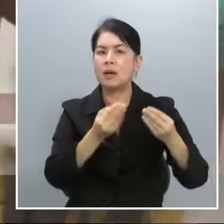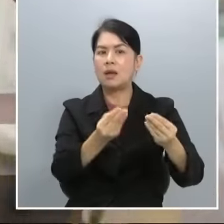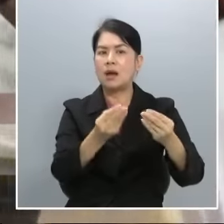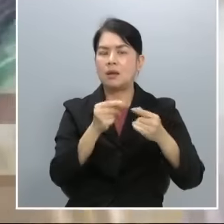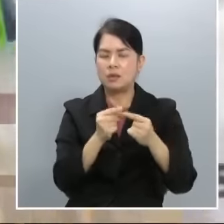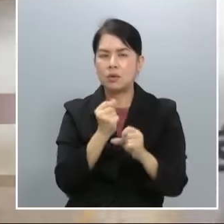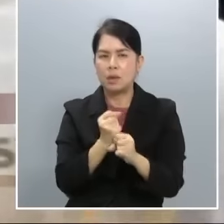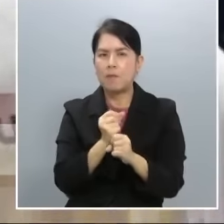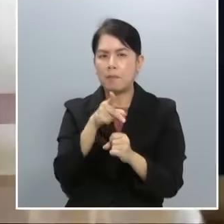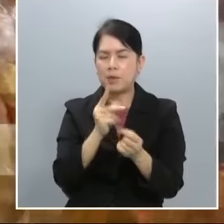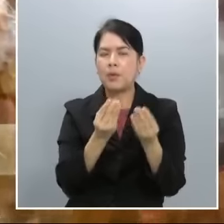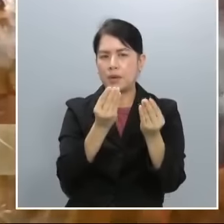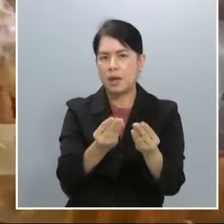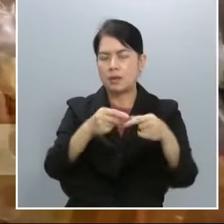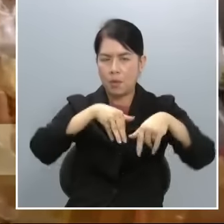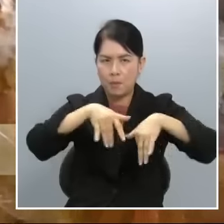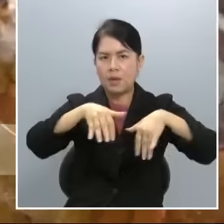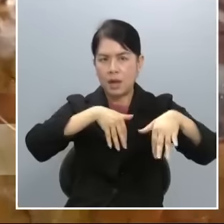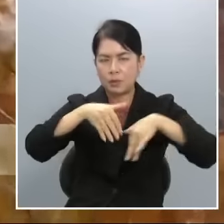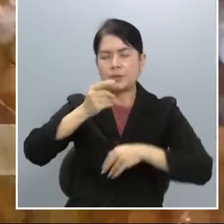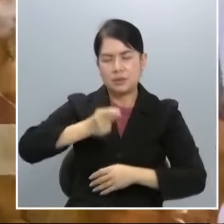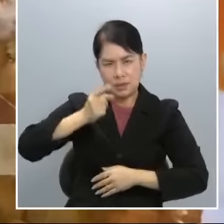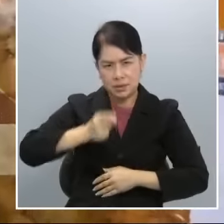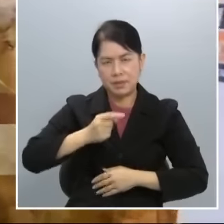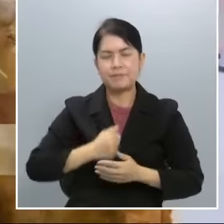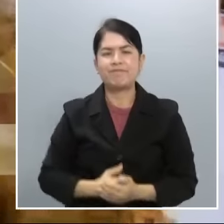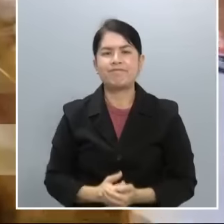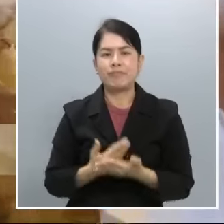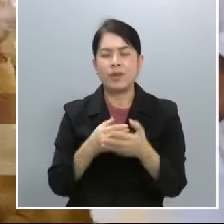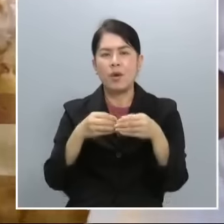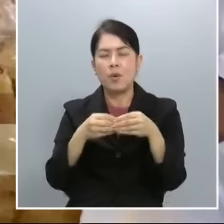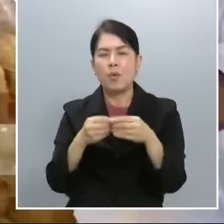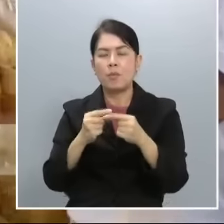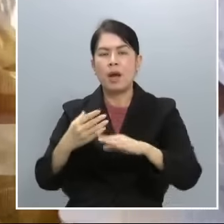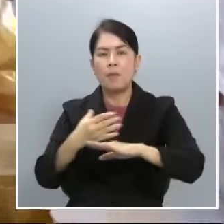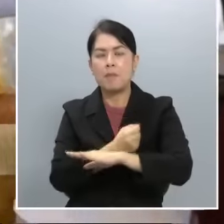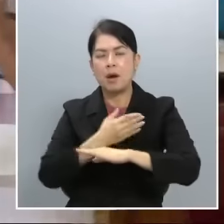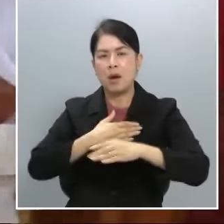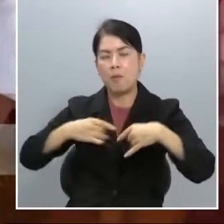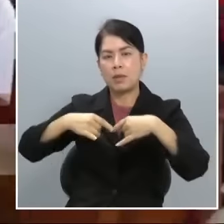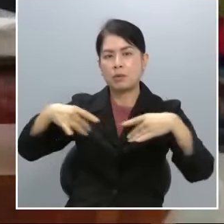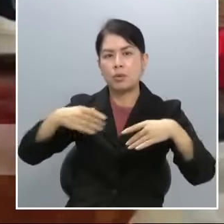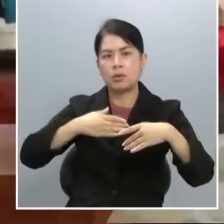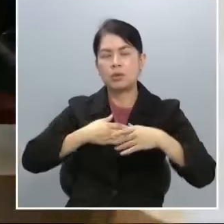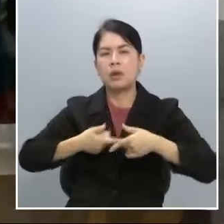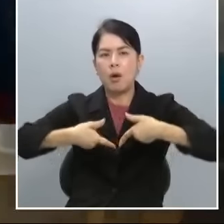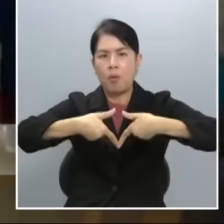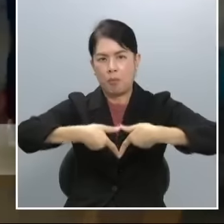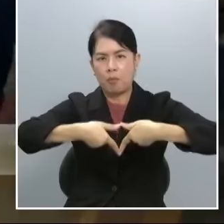ผลประโยชน์ของประชาชนจริงๆประชาชนจริงๆส่วนพรรคประชาชนในฐานะพรรคฝ่ายค้านจะทำหน้าที่ตรวจสอบเต็ม